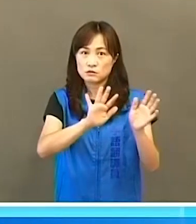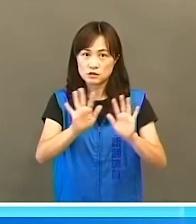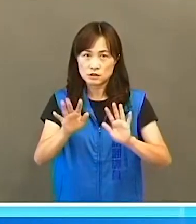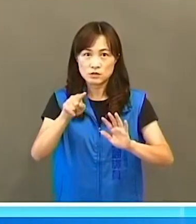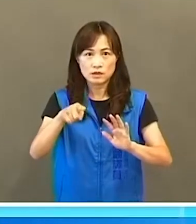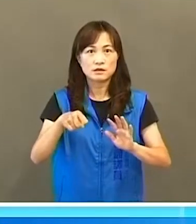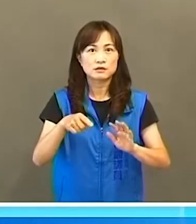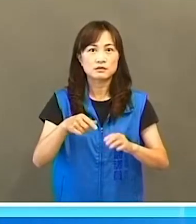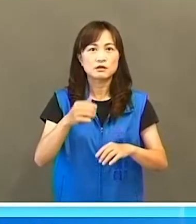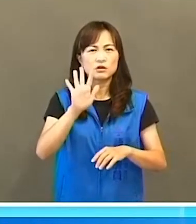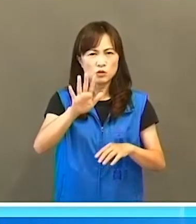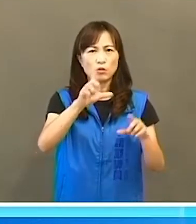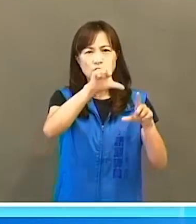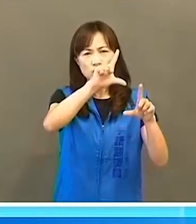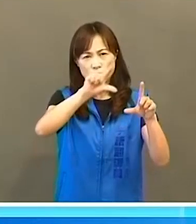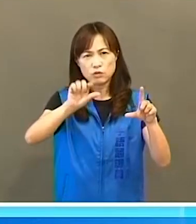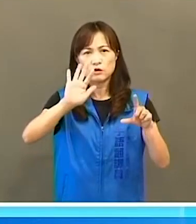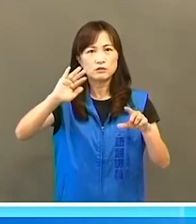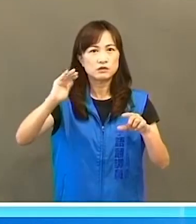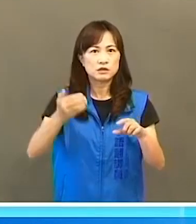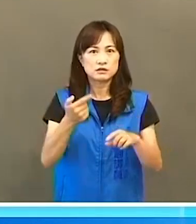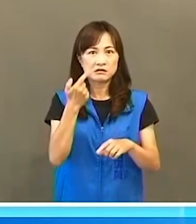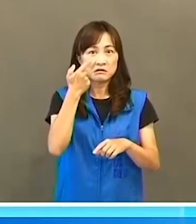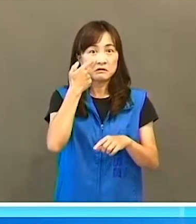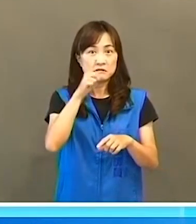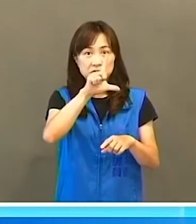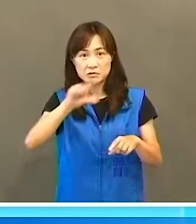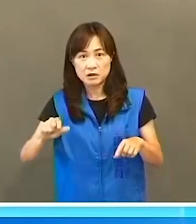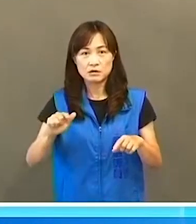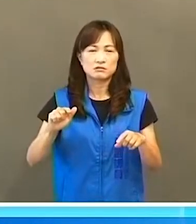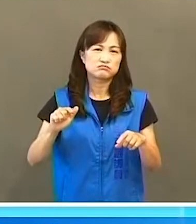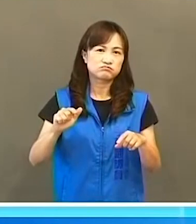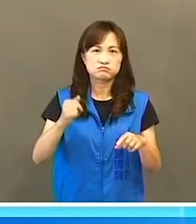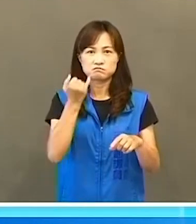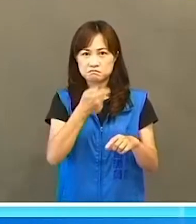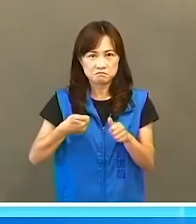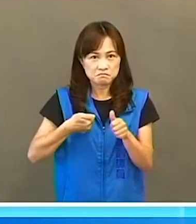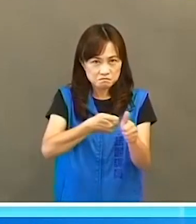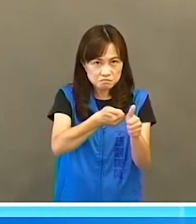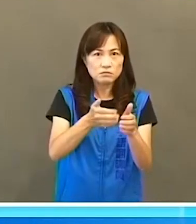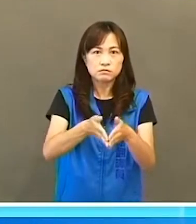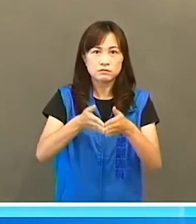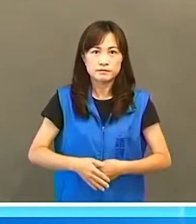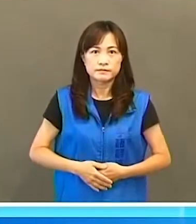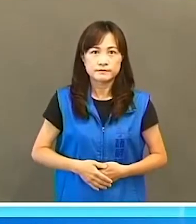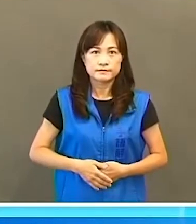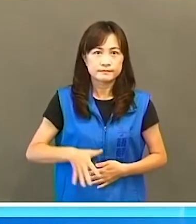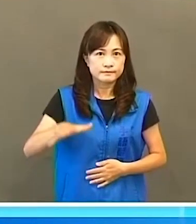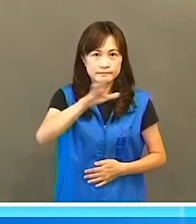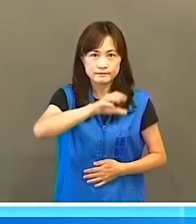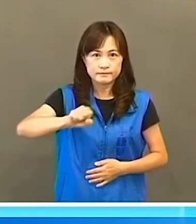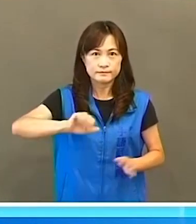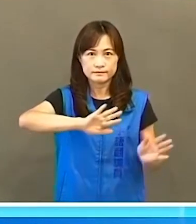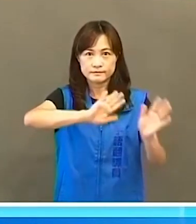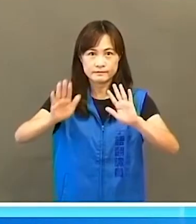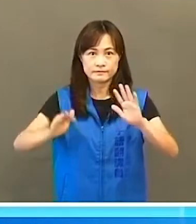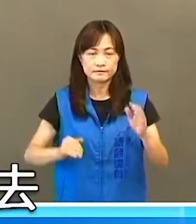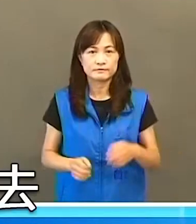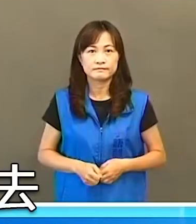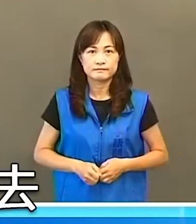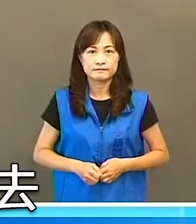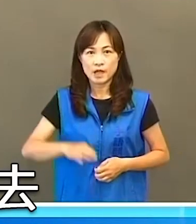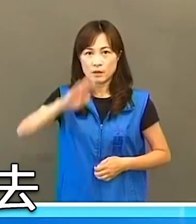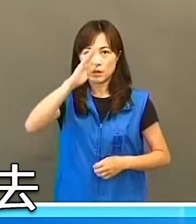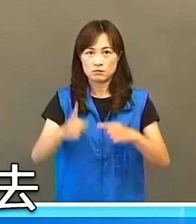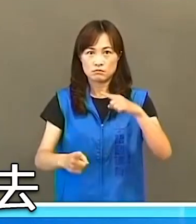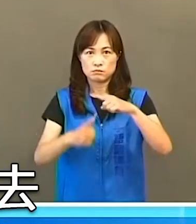在降，但是幅度跟趋势我们有值得再观察。不过整体看起来，我们的高峰期